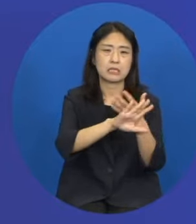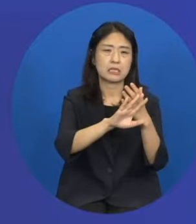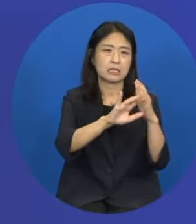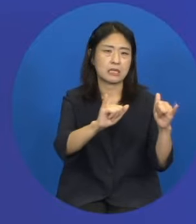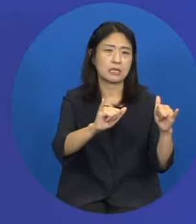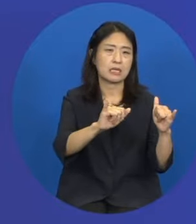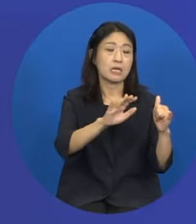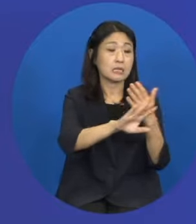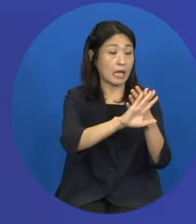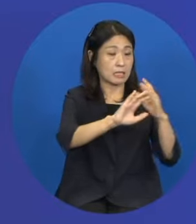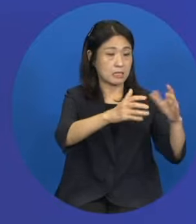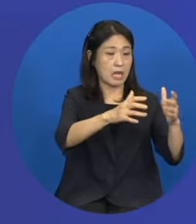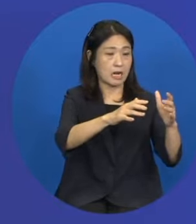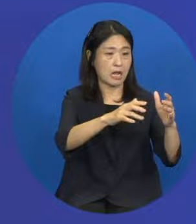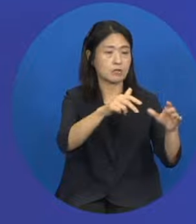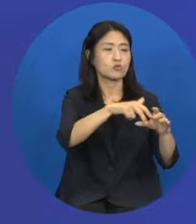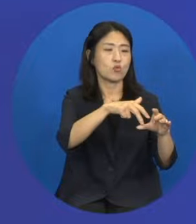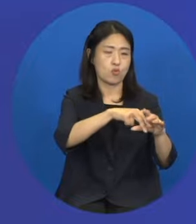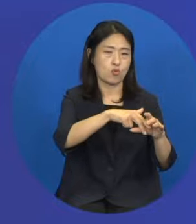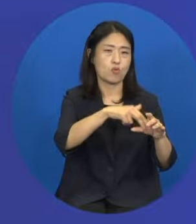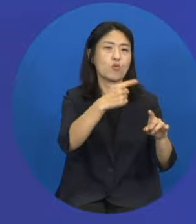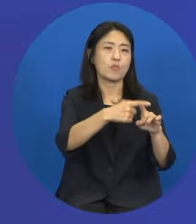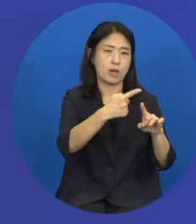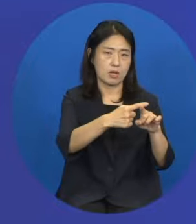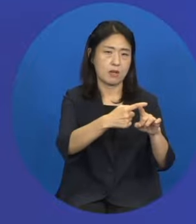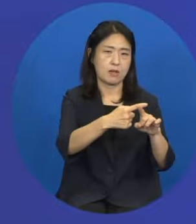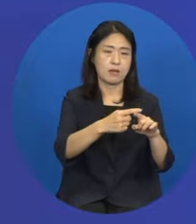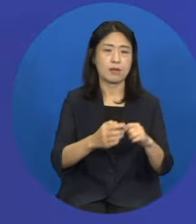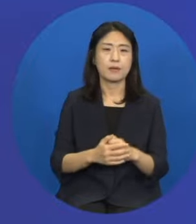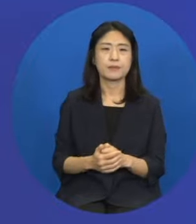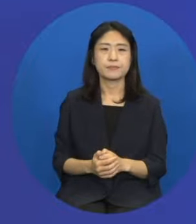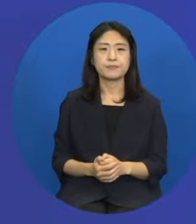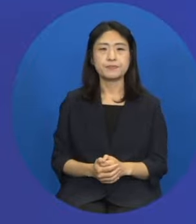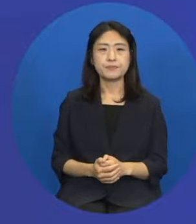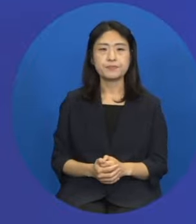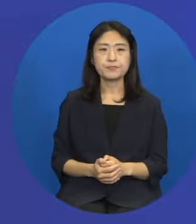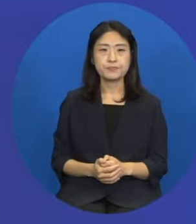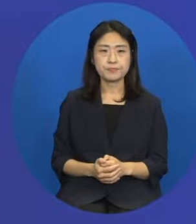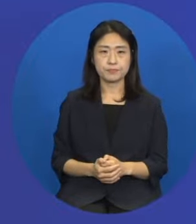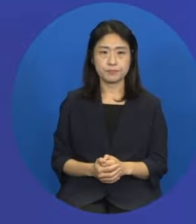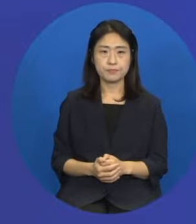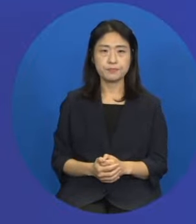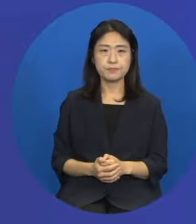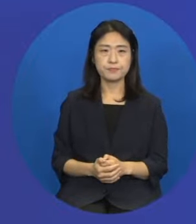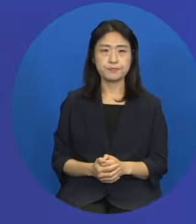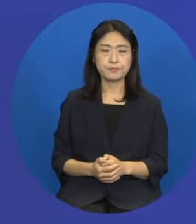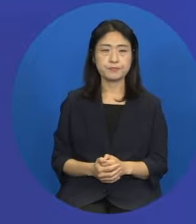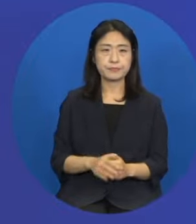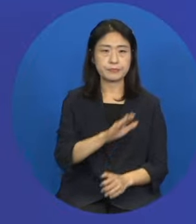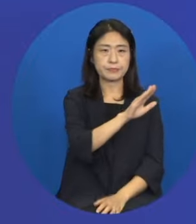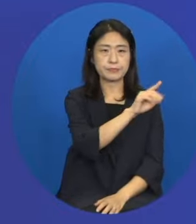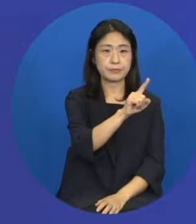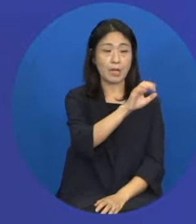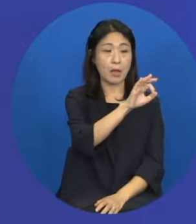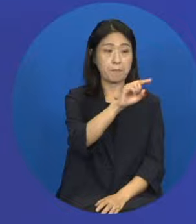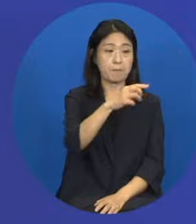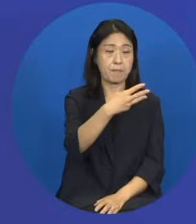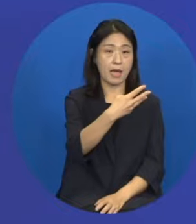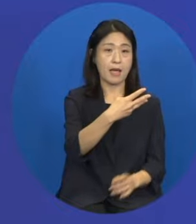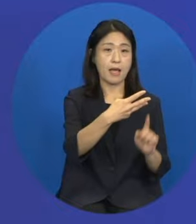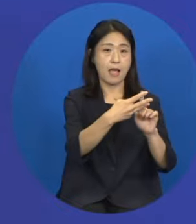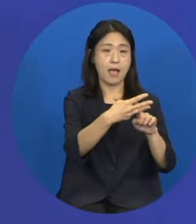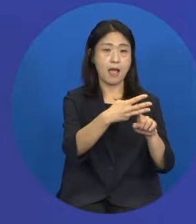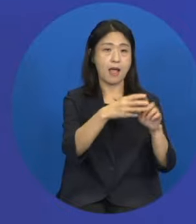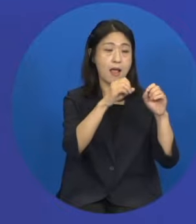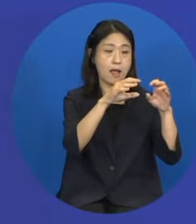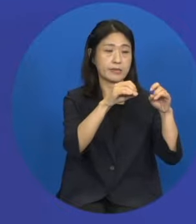엘리야와의 대결에서 바알 선지자들이 졌잖아요. 그 당시 몰살당했다고 하니까 굉장히 많이 죽은 것 같은데